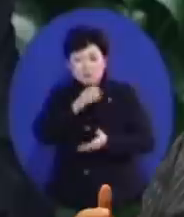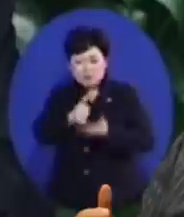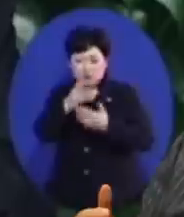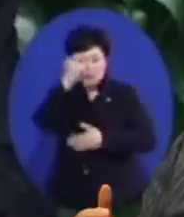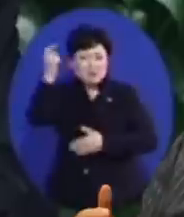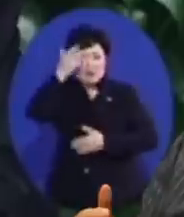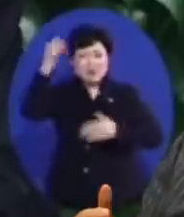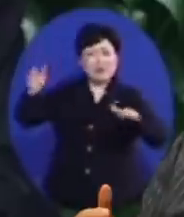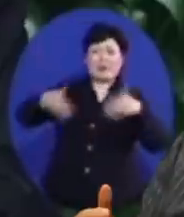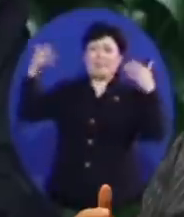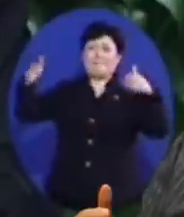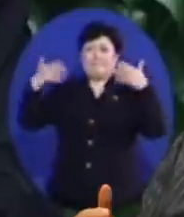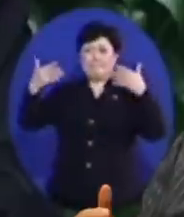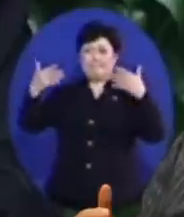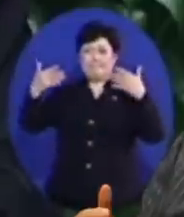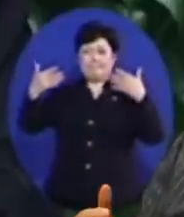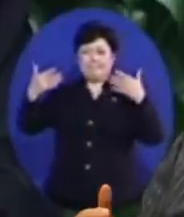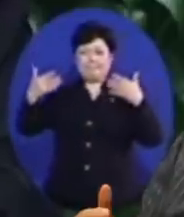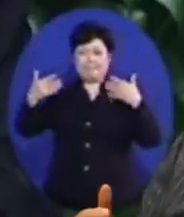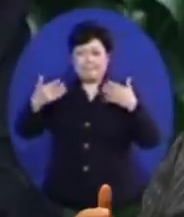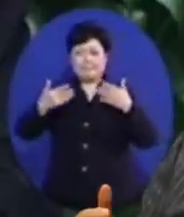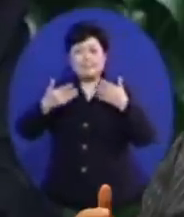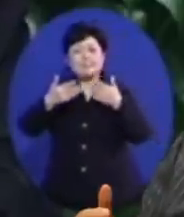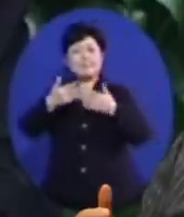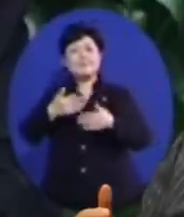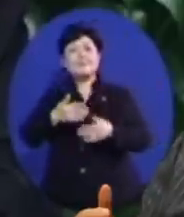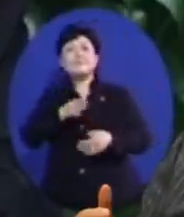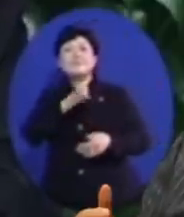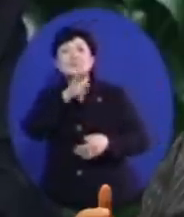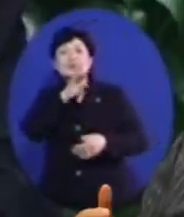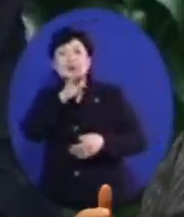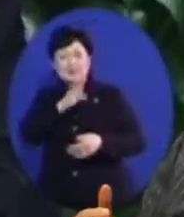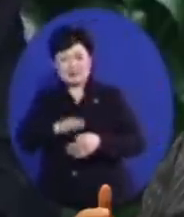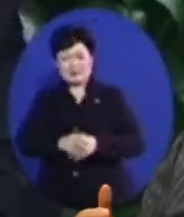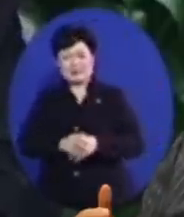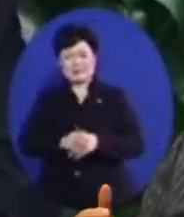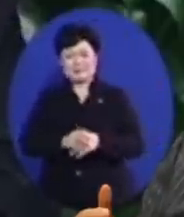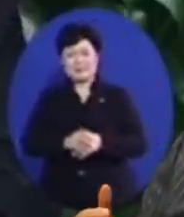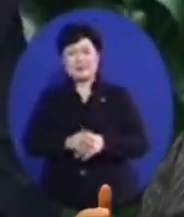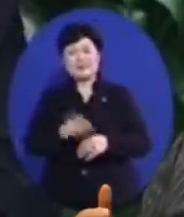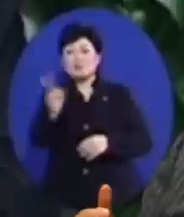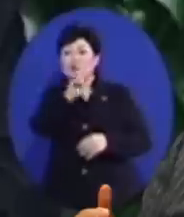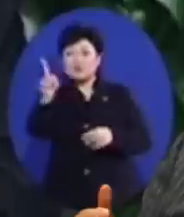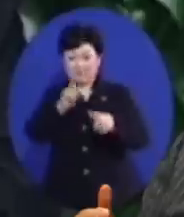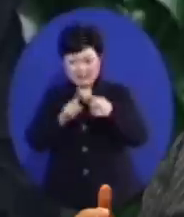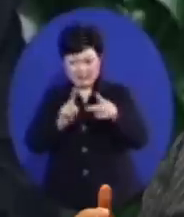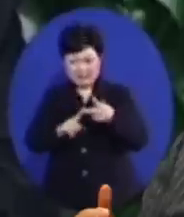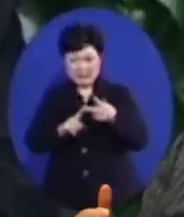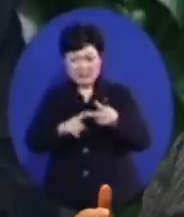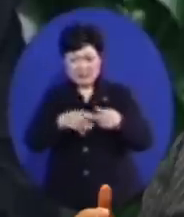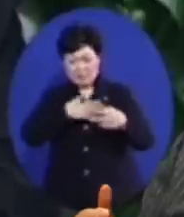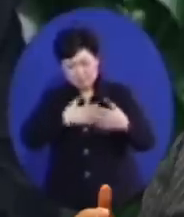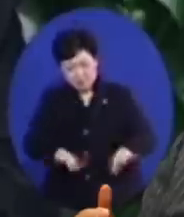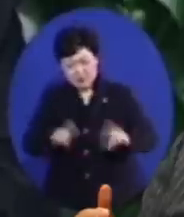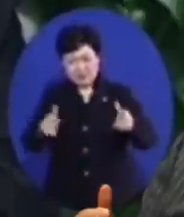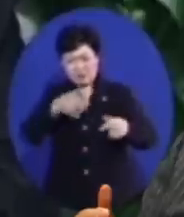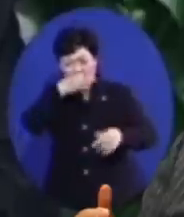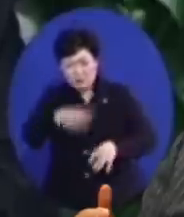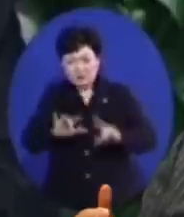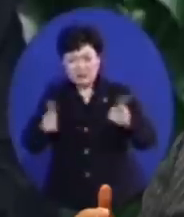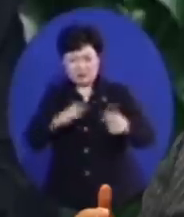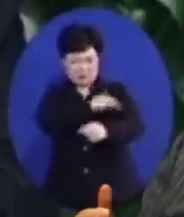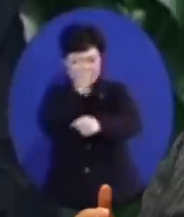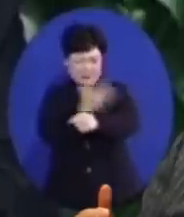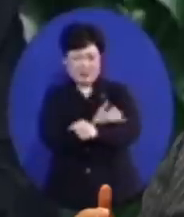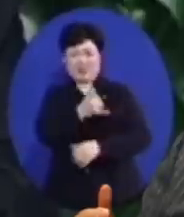바람을 타려고 하십시오. 성령 바람 타면은 무엇이든지 피곤치 않고 고단치 않고 능력